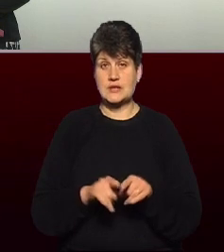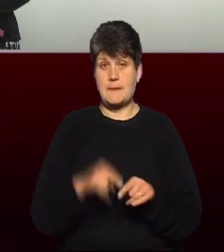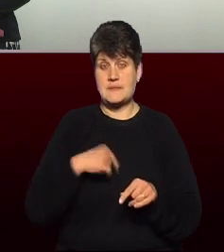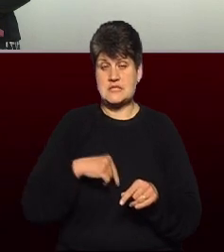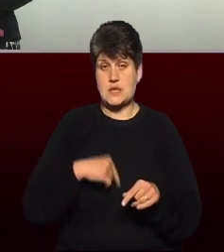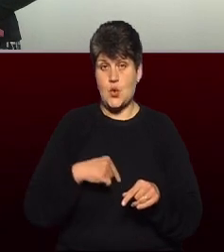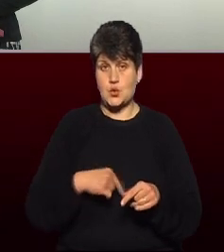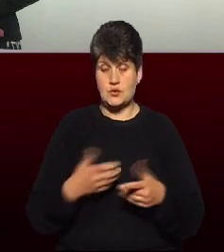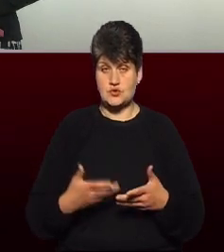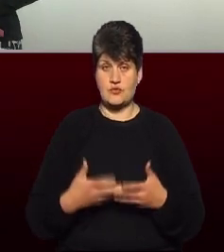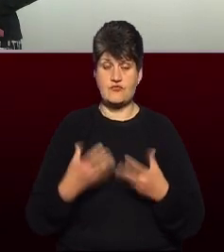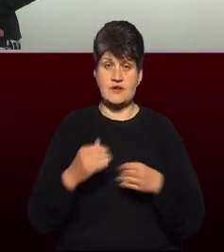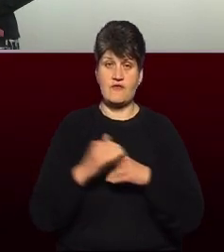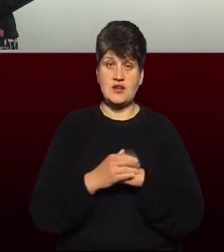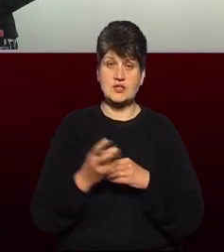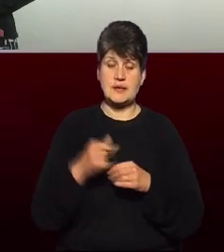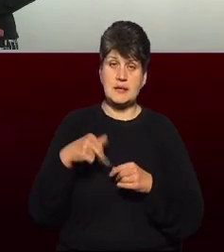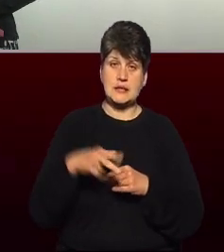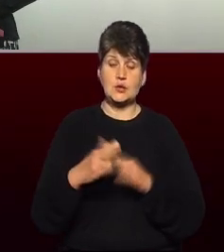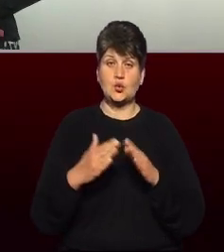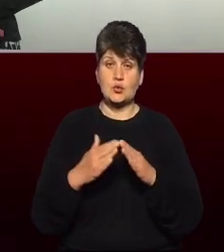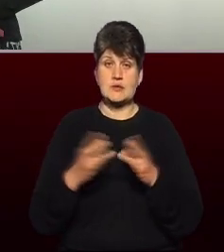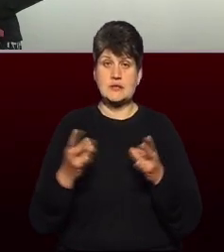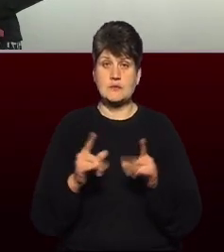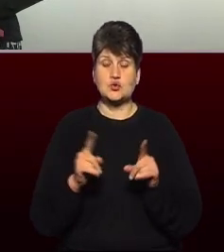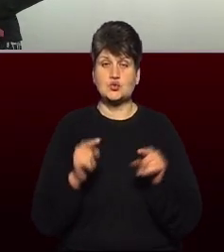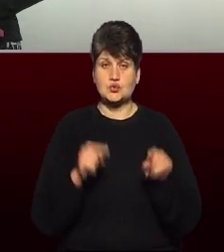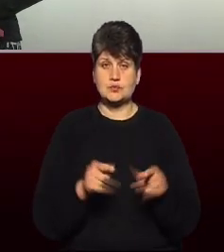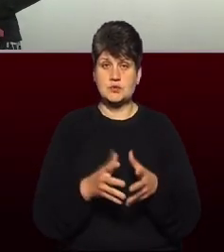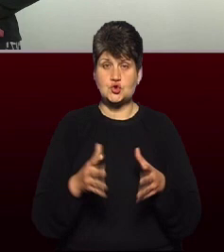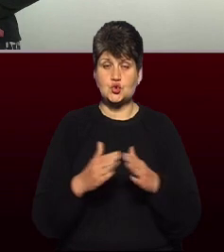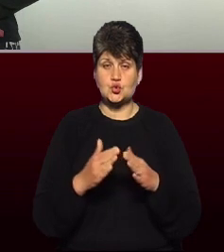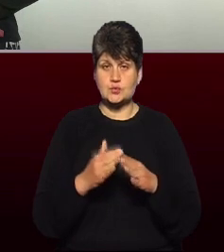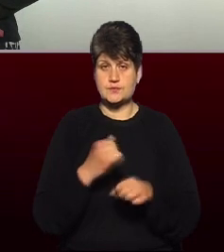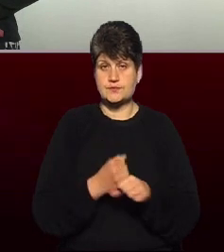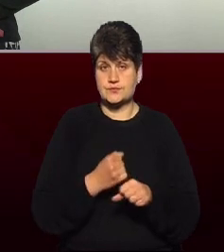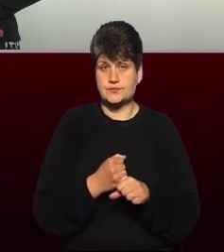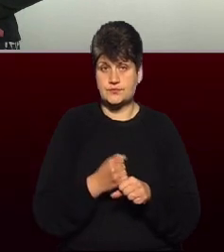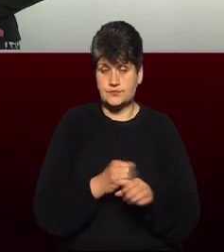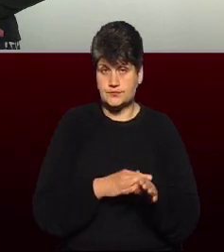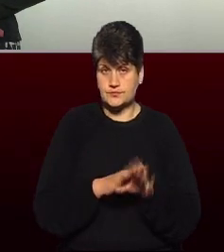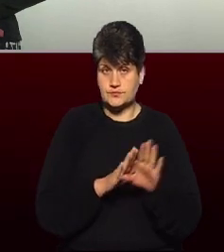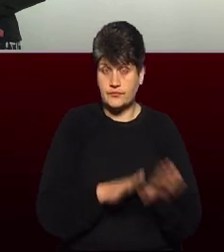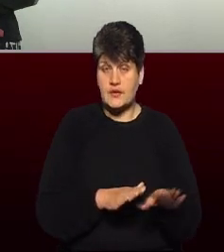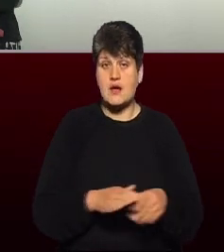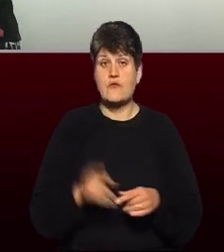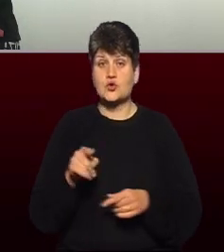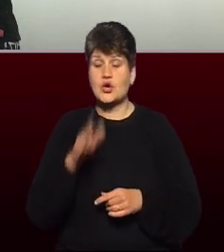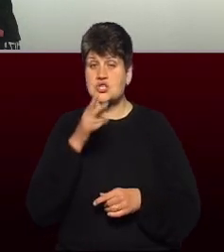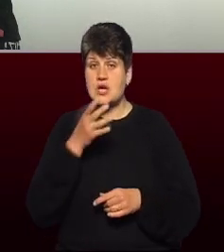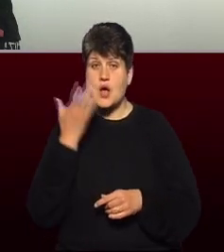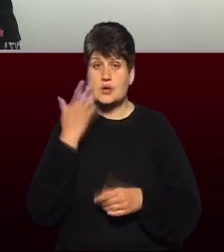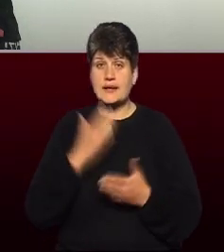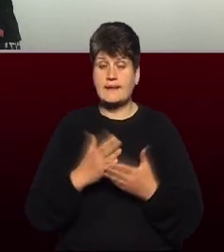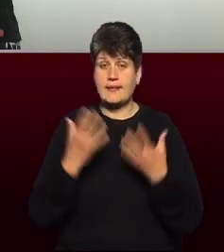треба йти додому, треба вже щось там от такої більше домашньої роботи займатися. В той час, коли є день довший на дворі, ми можемо